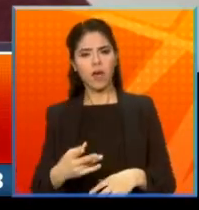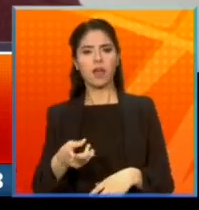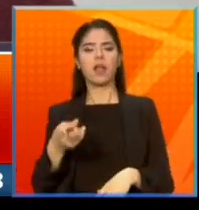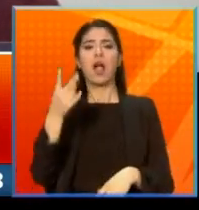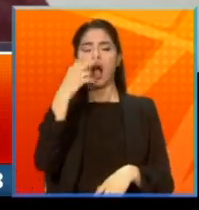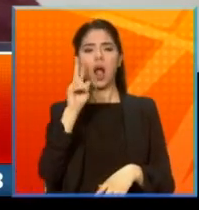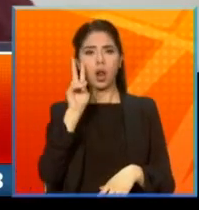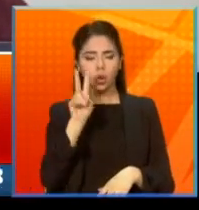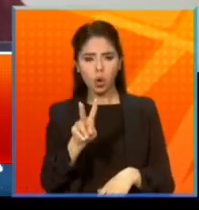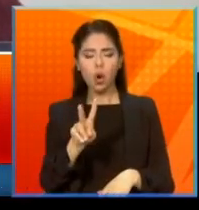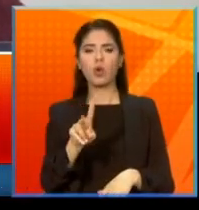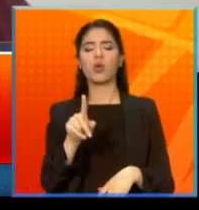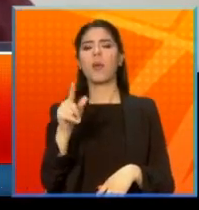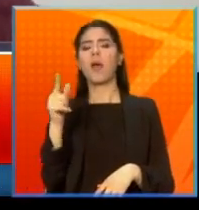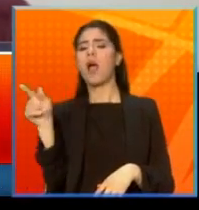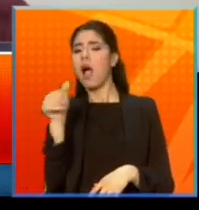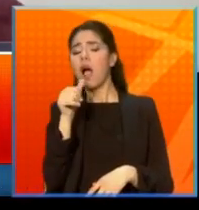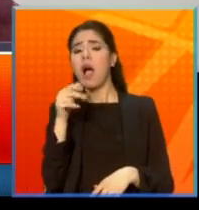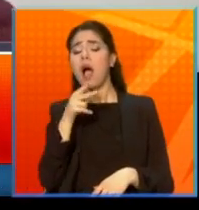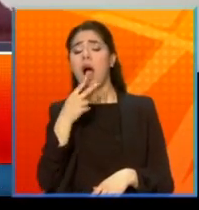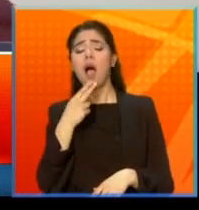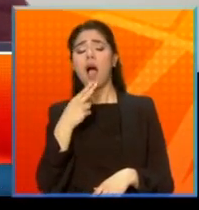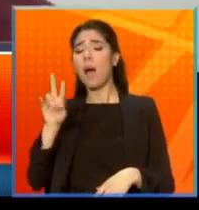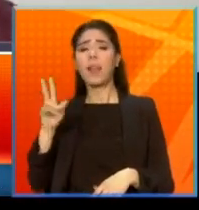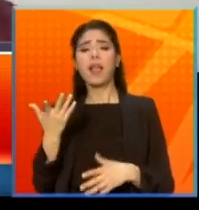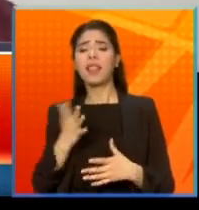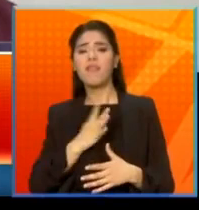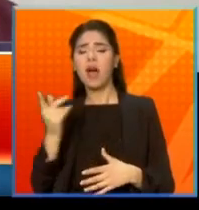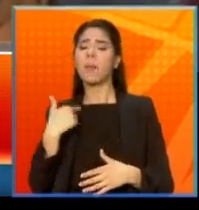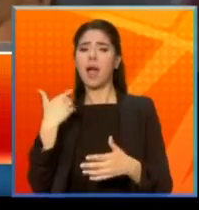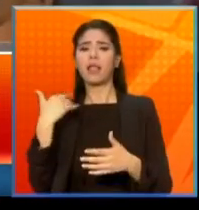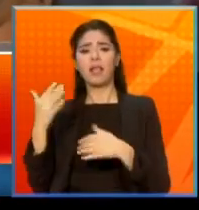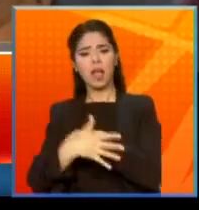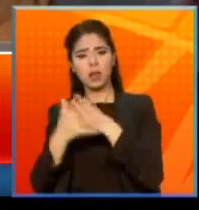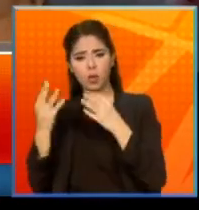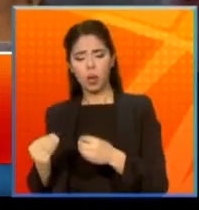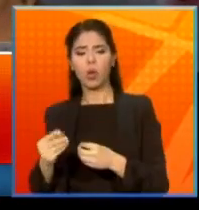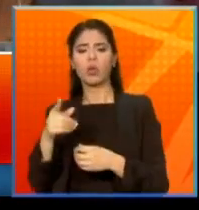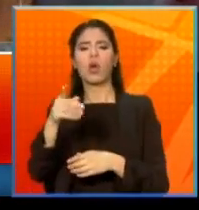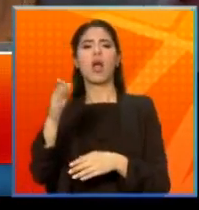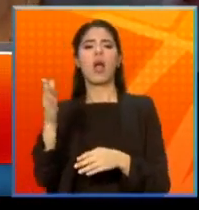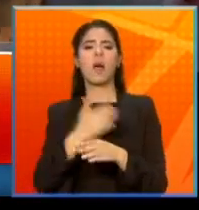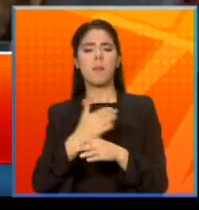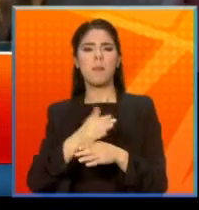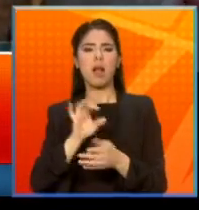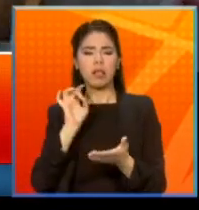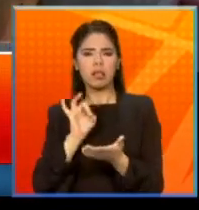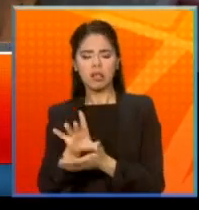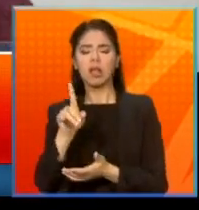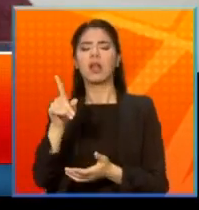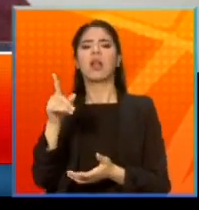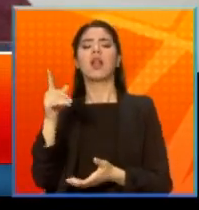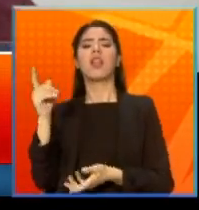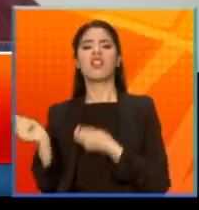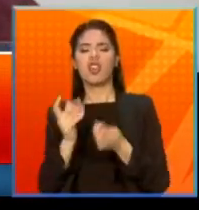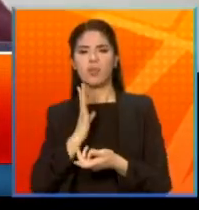gördüm. Orada abla neyin var, yardımcı olabilir miyim diye sordum. Sonradan bir kafe gibi bir yere geçtik. Derdini anlattı. Mal varlığından işte men etmeleri için elinden geleni